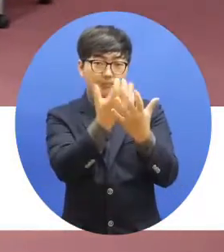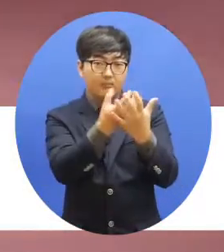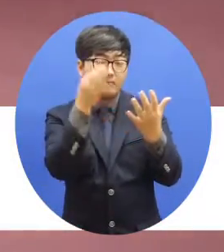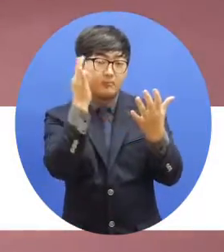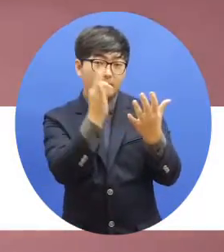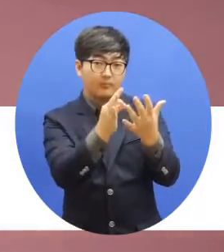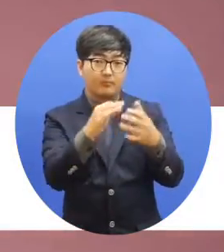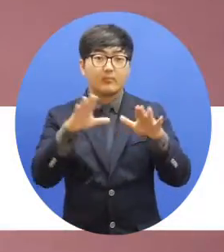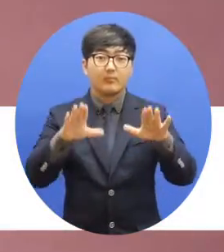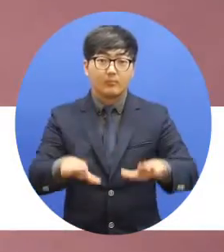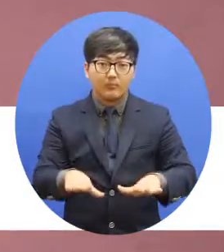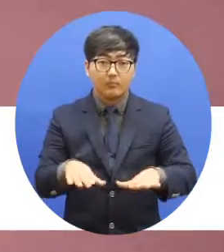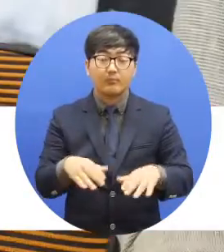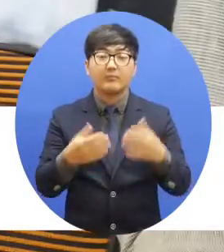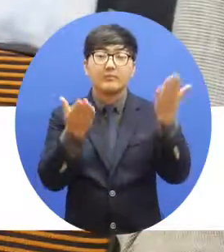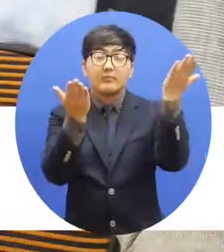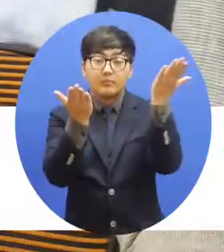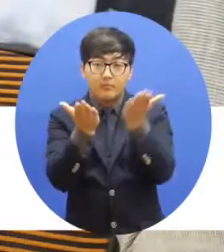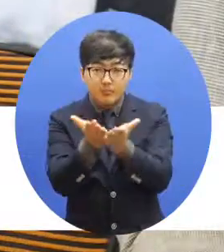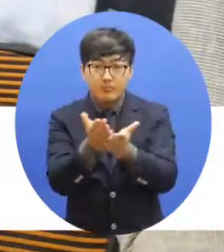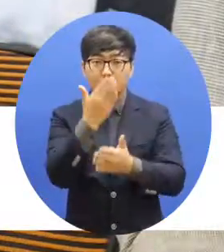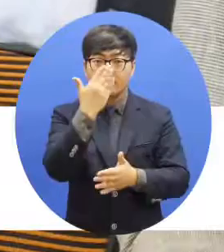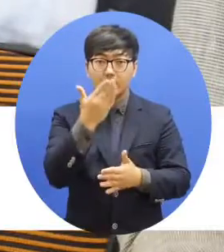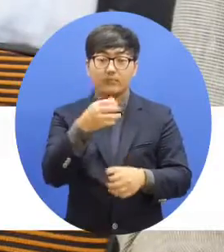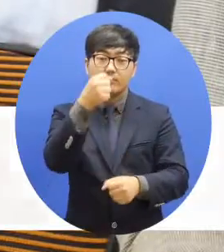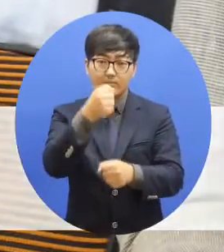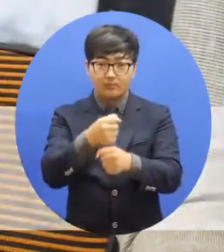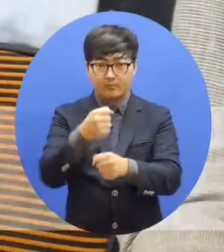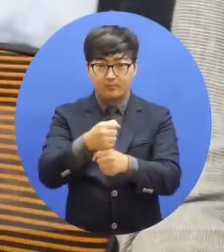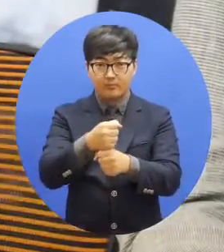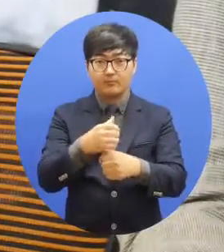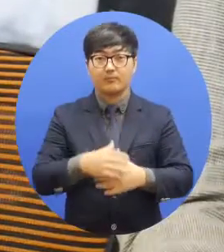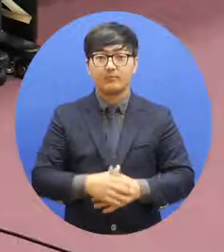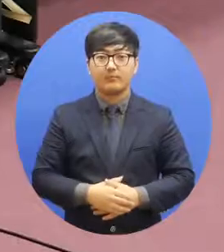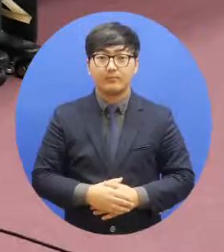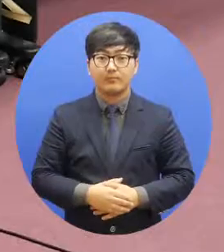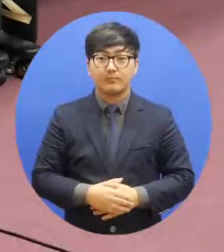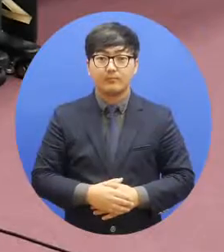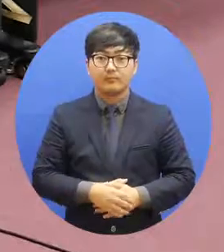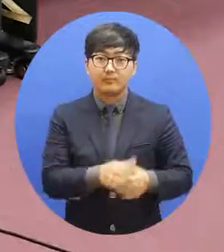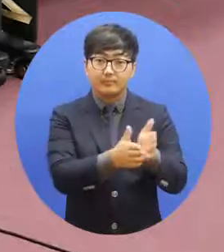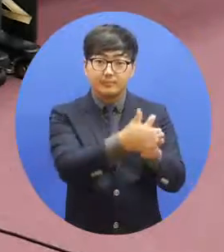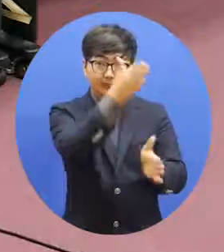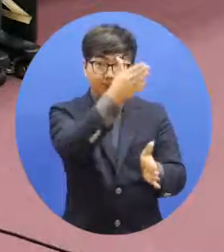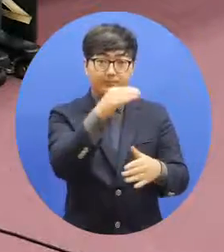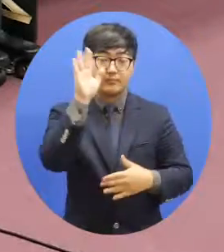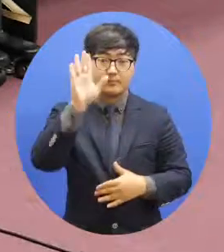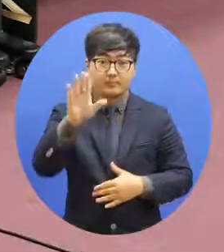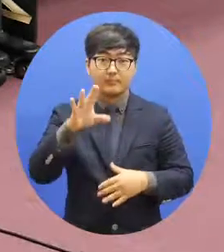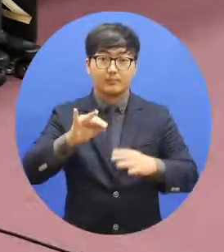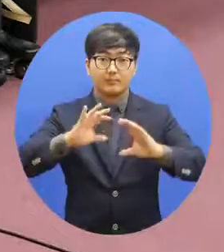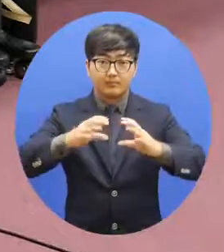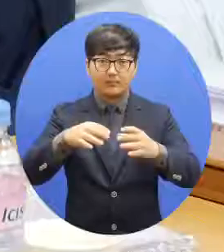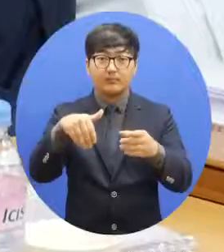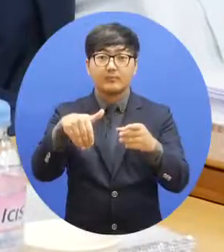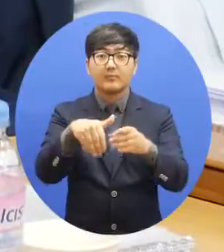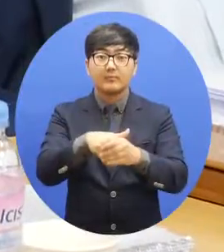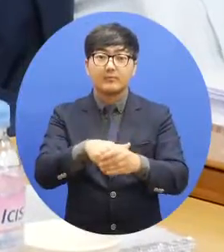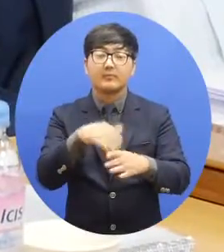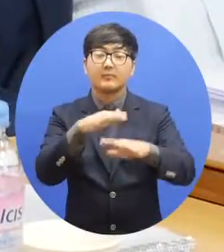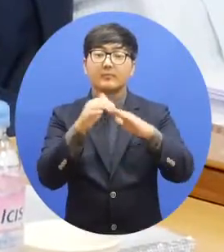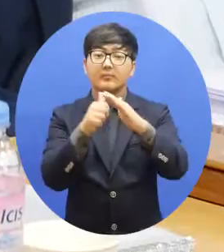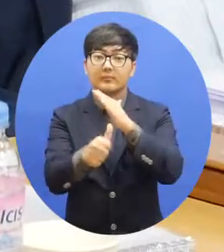현대 숙모 제례 어울릴 수 있도록 제작되었는데요 공주시는 앞으로 백제 문화재 대표 행사로